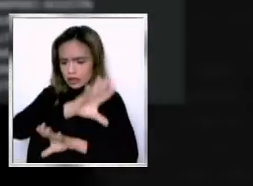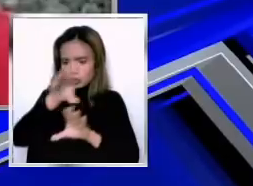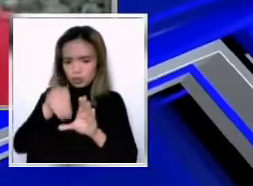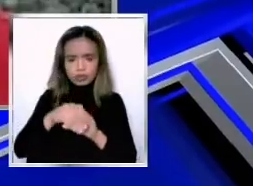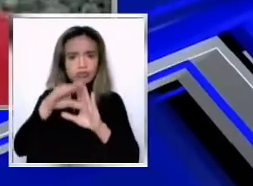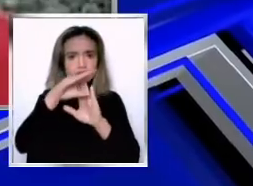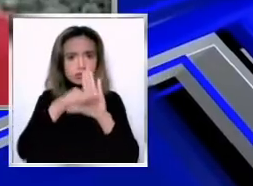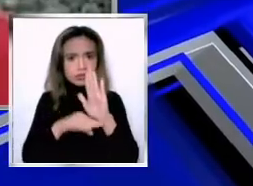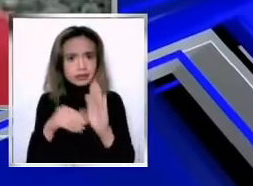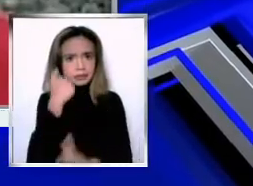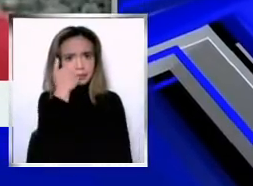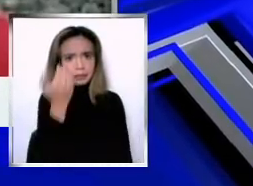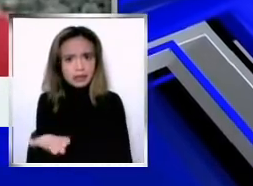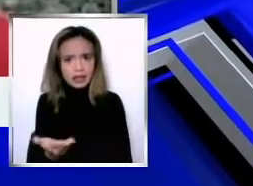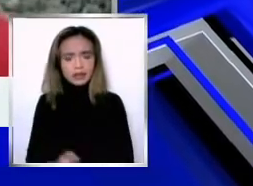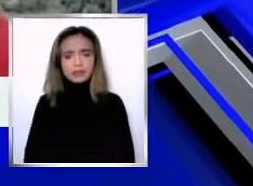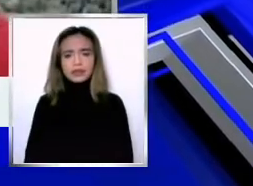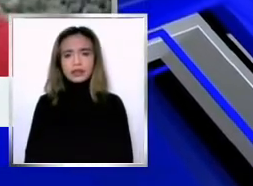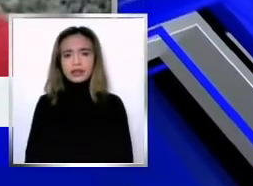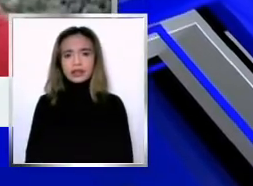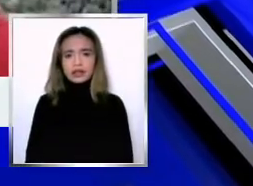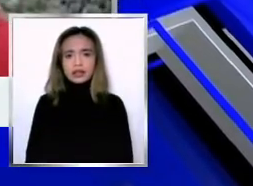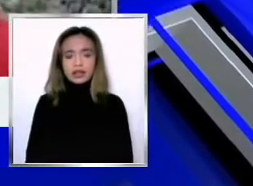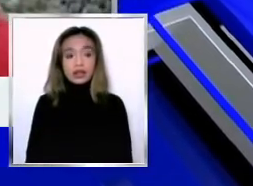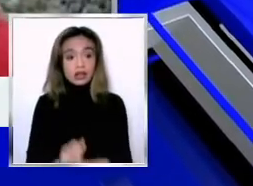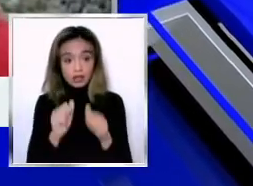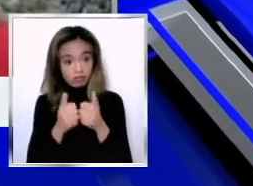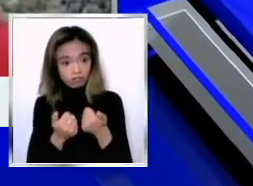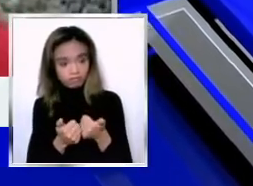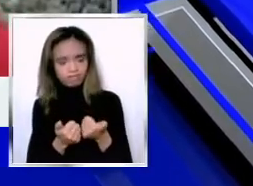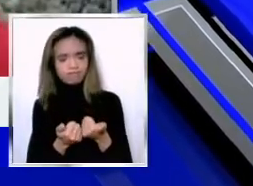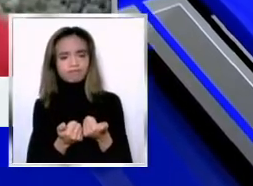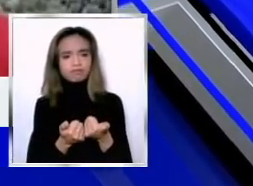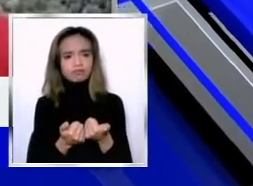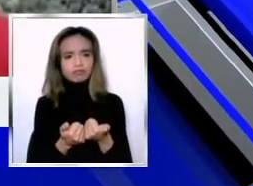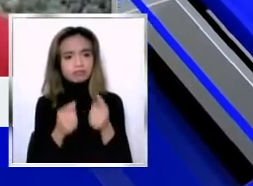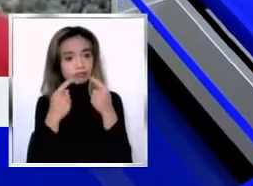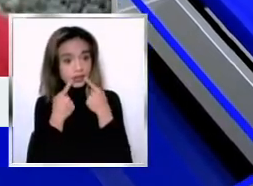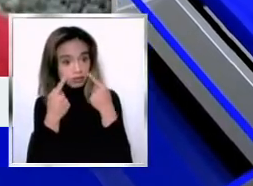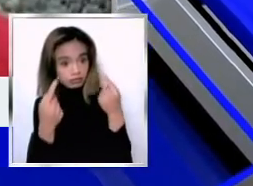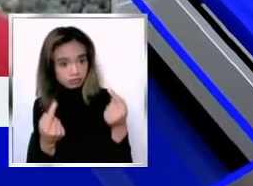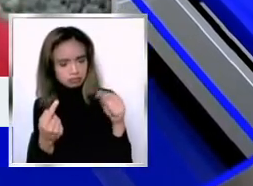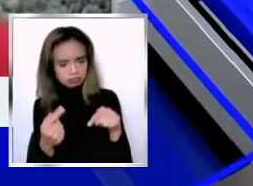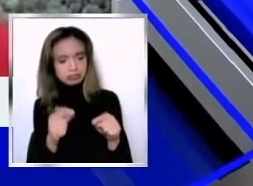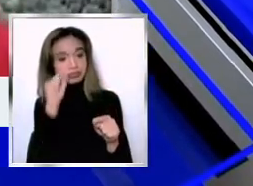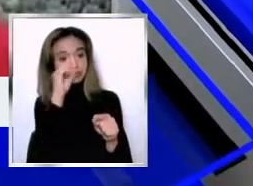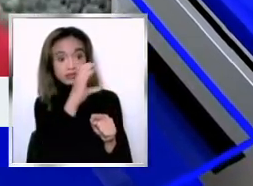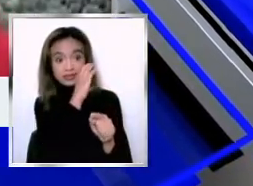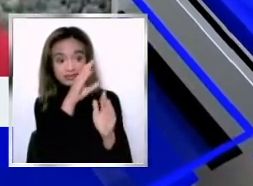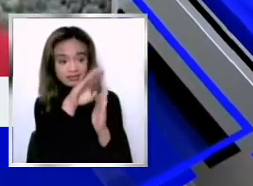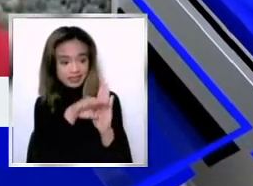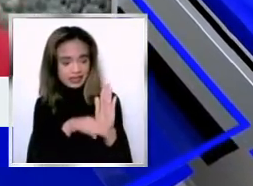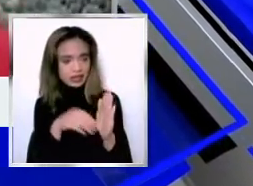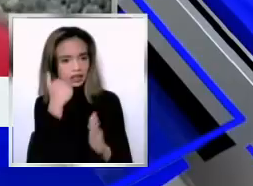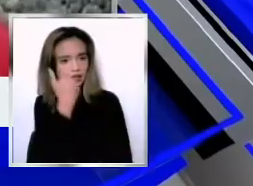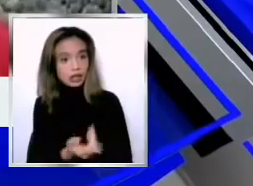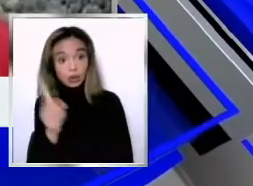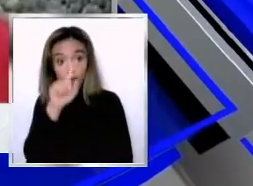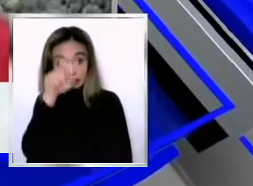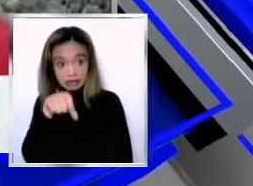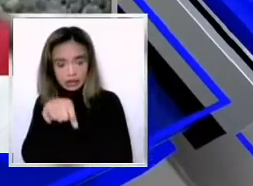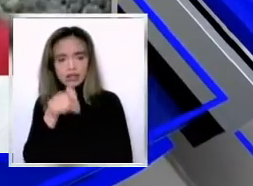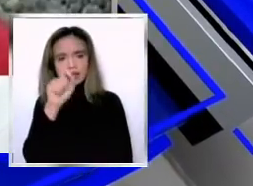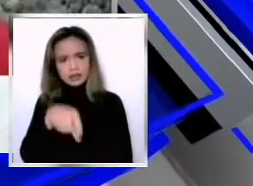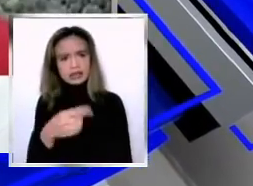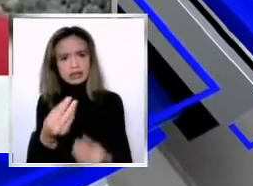namatay. Para po talagang ma-declare po namin na deceased ang isang senior citizen, una po kailangan po talaga namin is yung copy ng death certificate